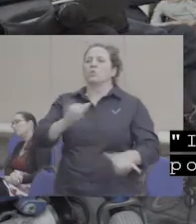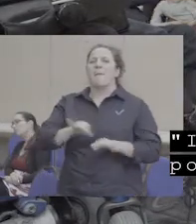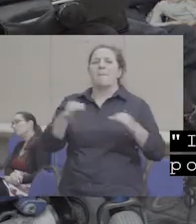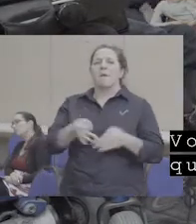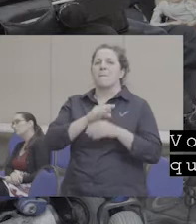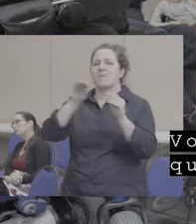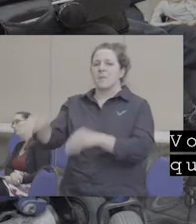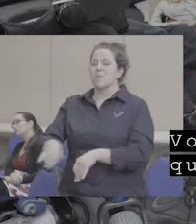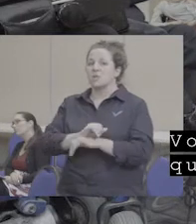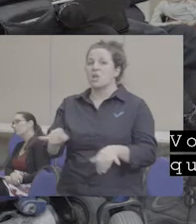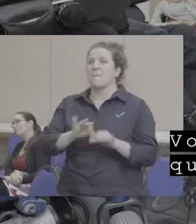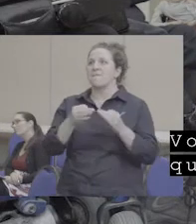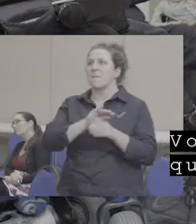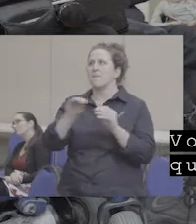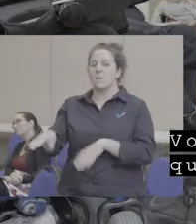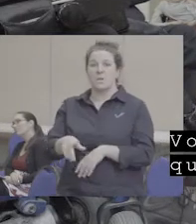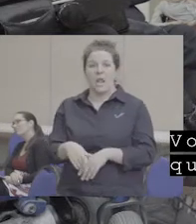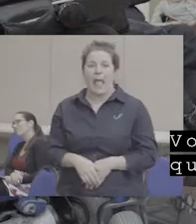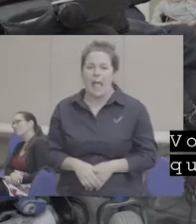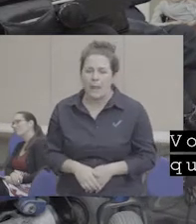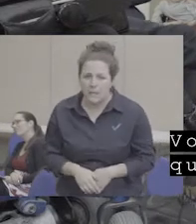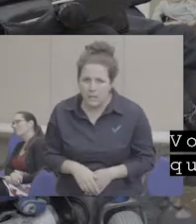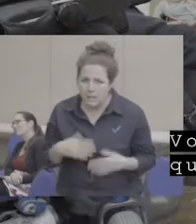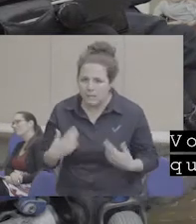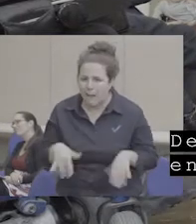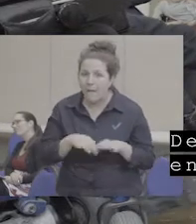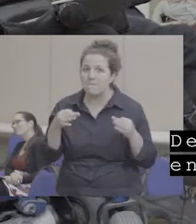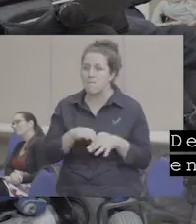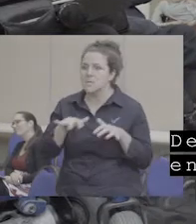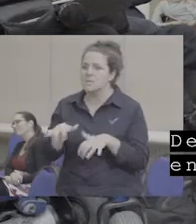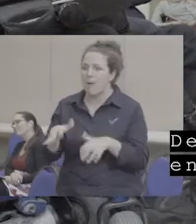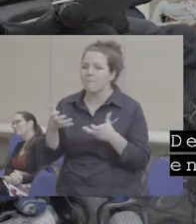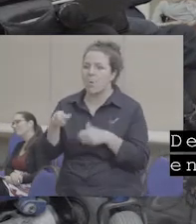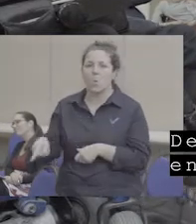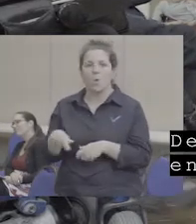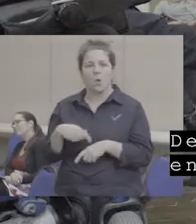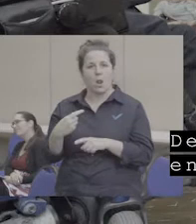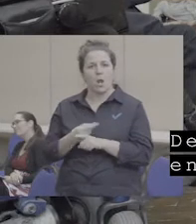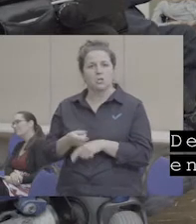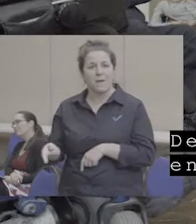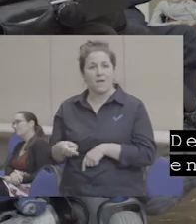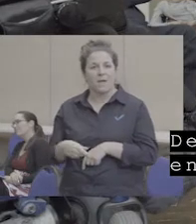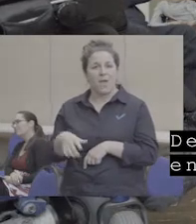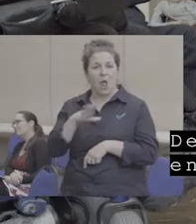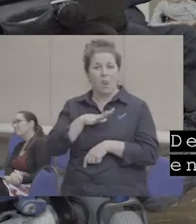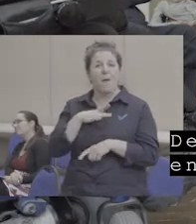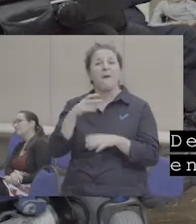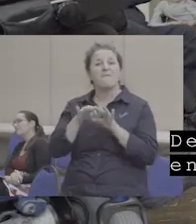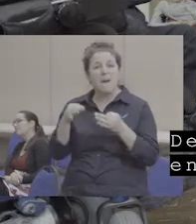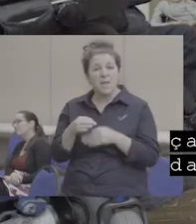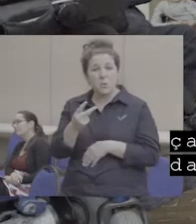ces logements-là. Vous devriez voir les familles qui sont là. Et donc, des familles avec 2 enfants en situation